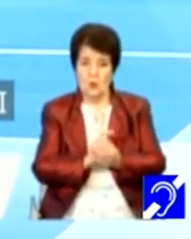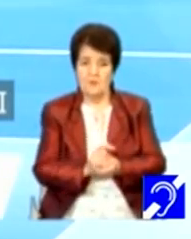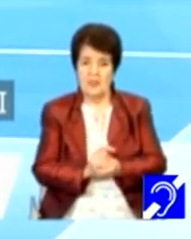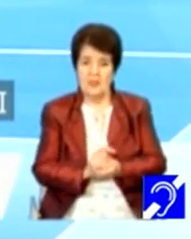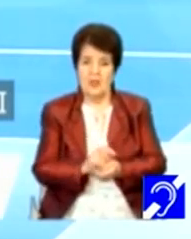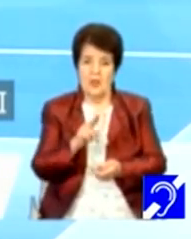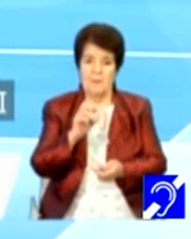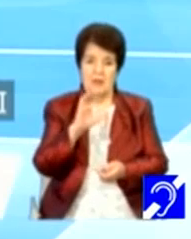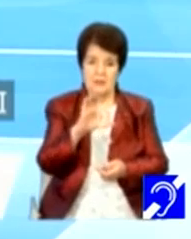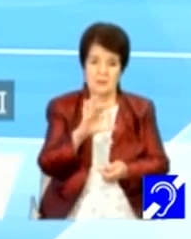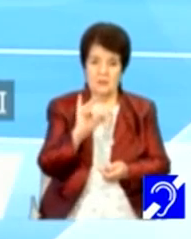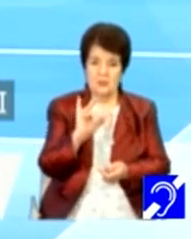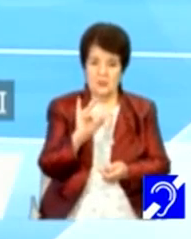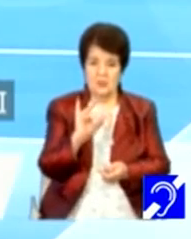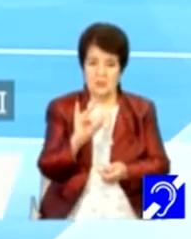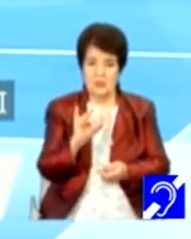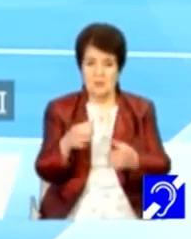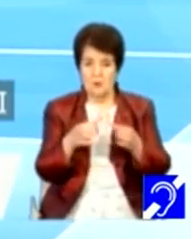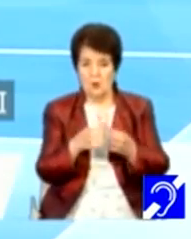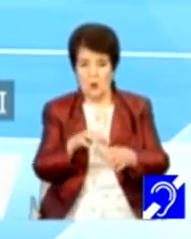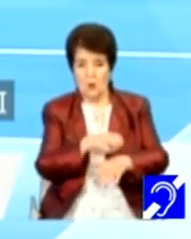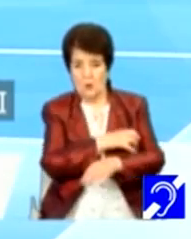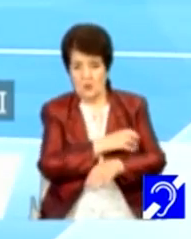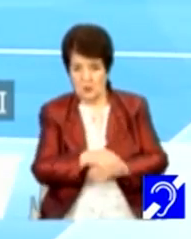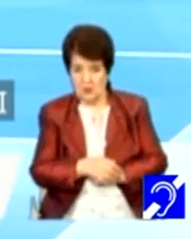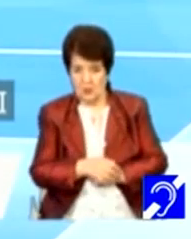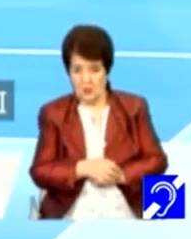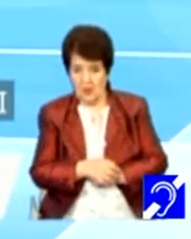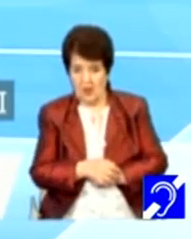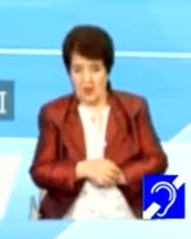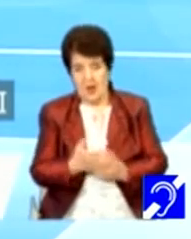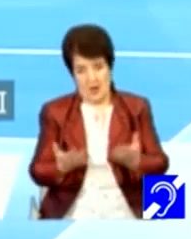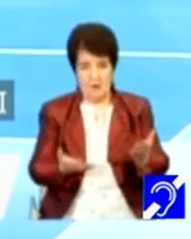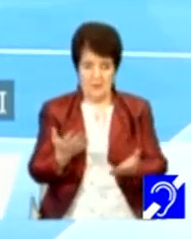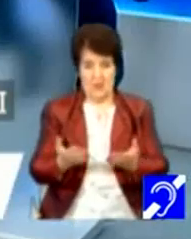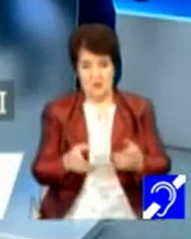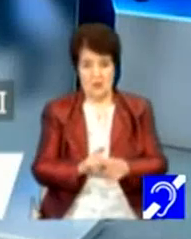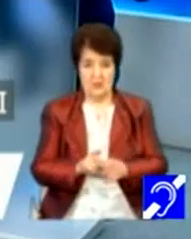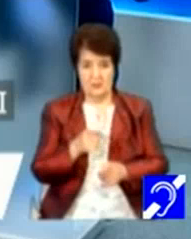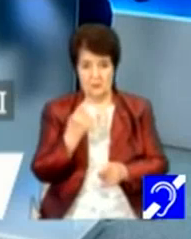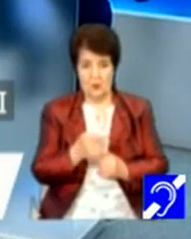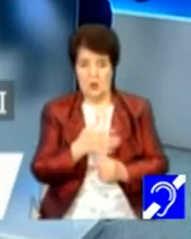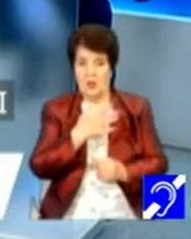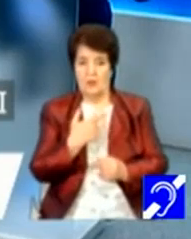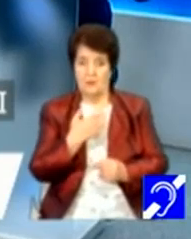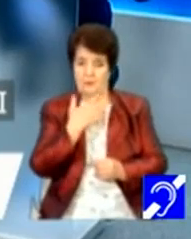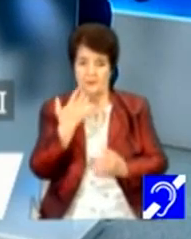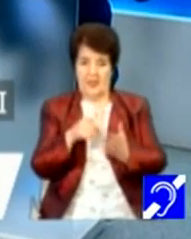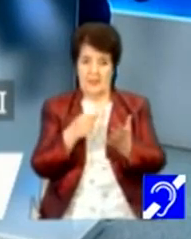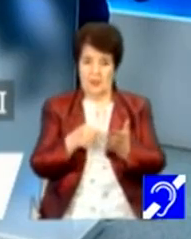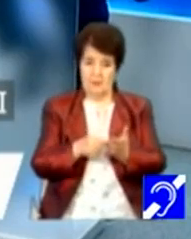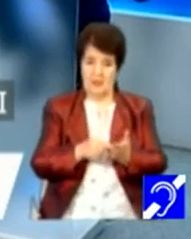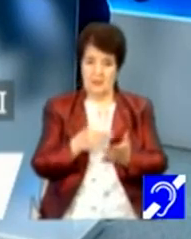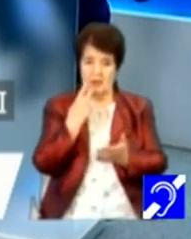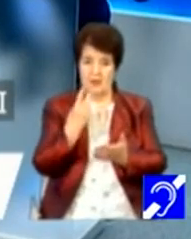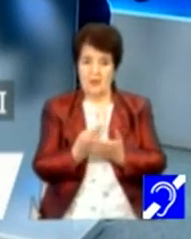între PAS și blocul electoral comuniștilor cam detașat așa. Și mulți v-au întrebat, pe cei care priviți tot